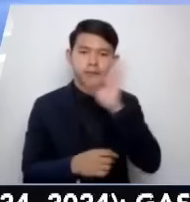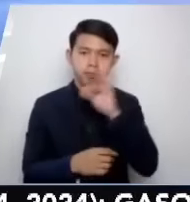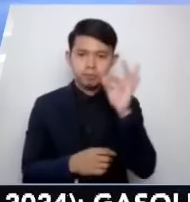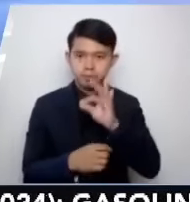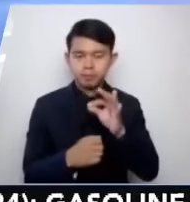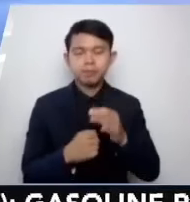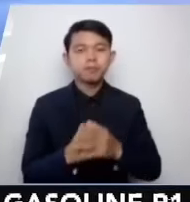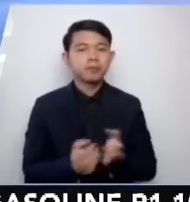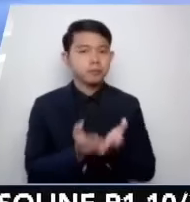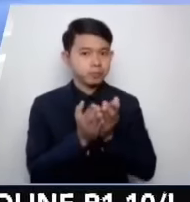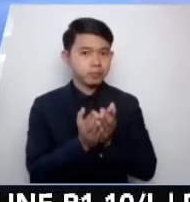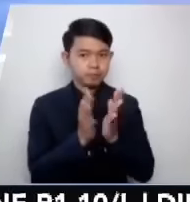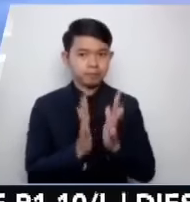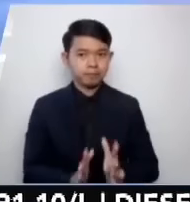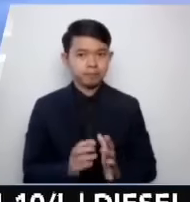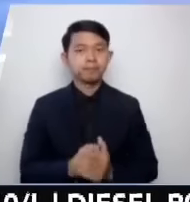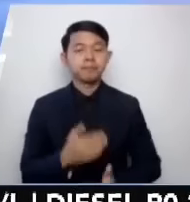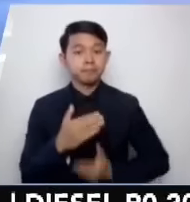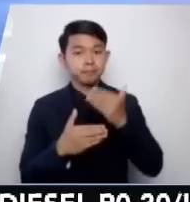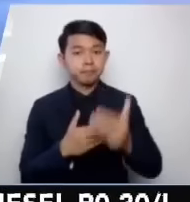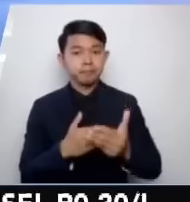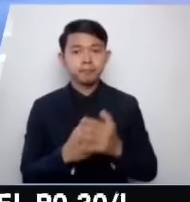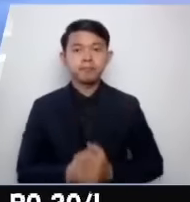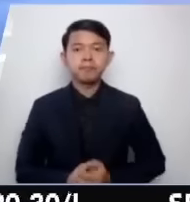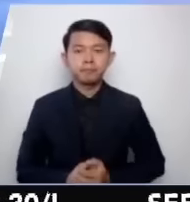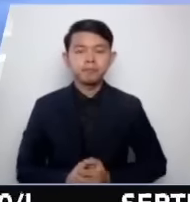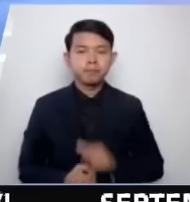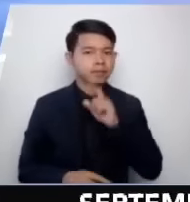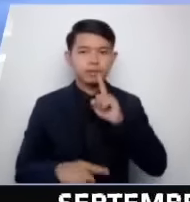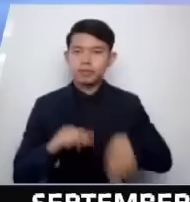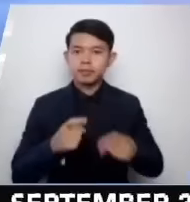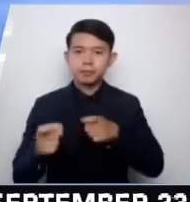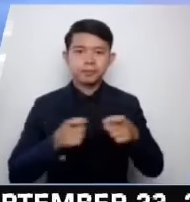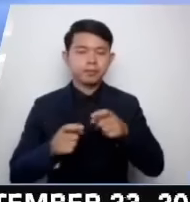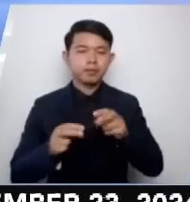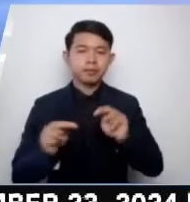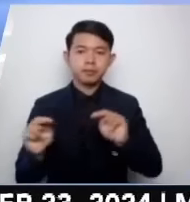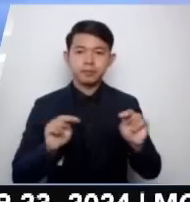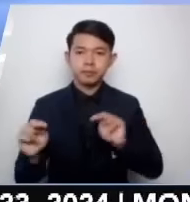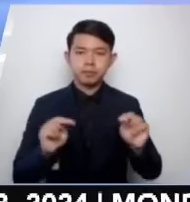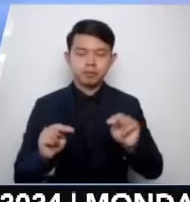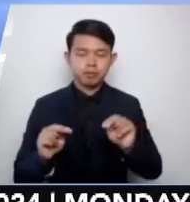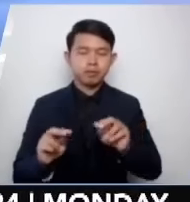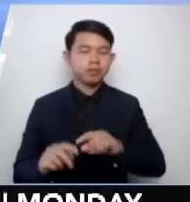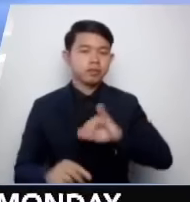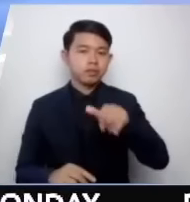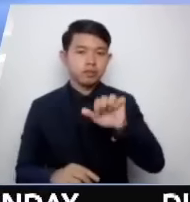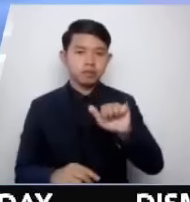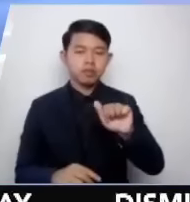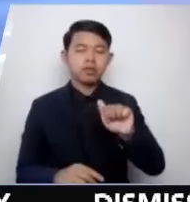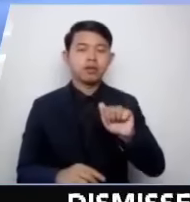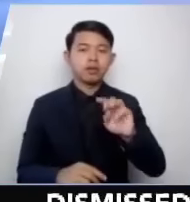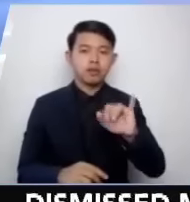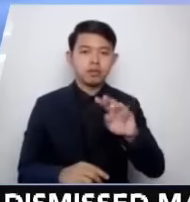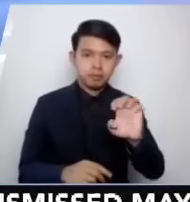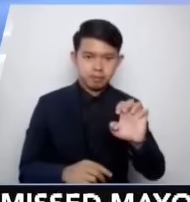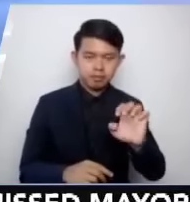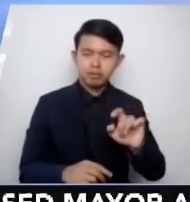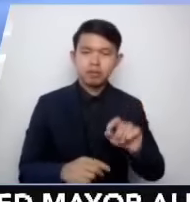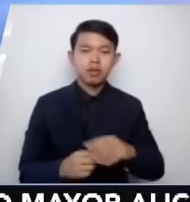Non-negotiable. Yan ang sagot ni Transportation Secretary Jaime Bautista sa hiling ng Piston at Manibela na ibasura ang Public